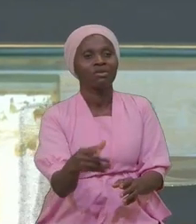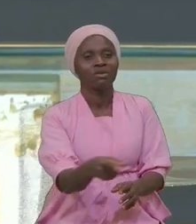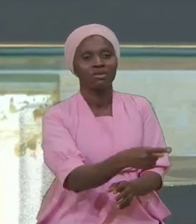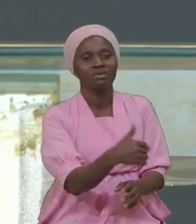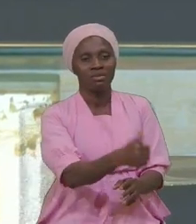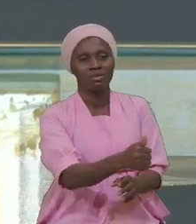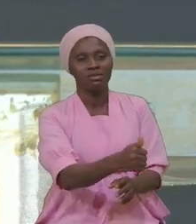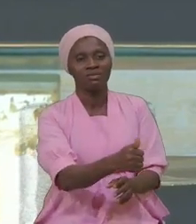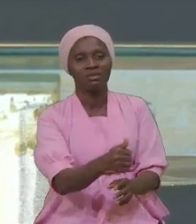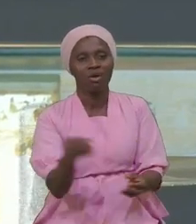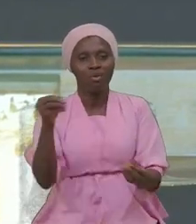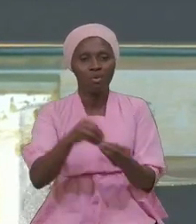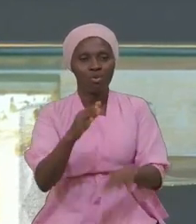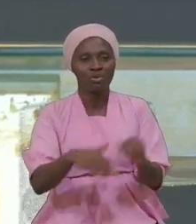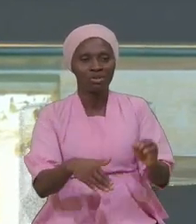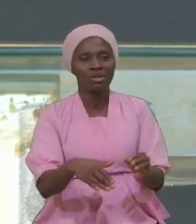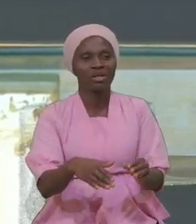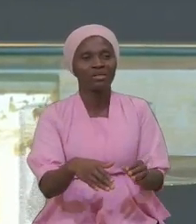tant qu'ils ne purent tout porter.